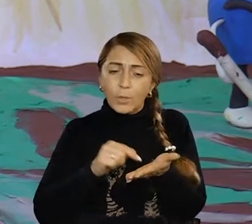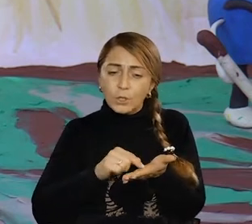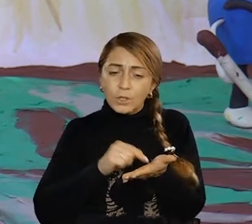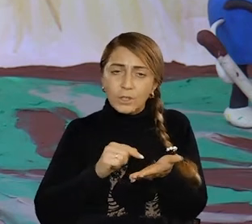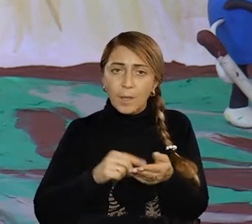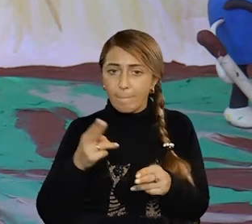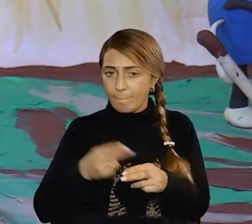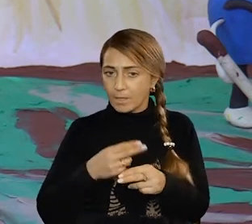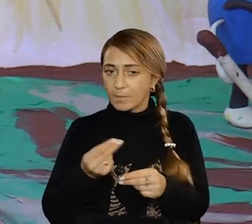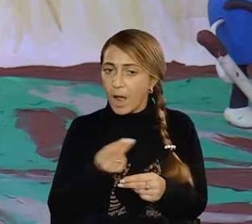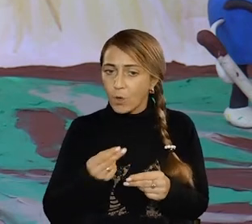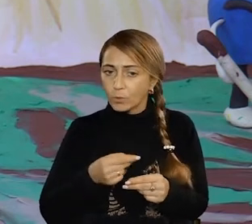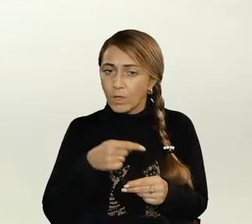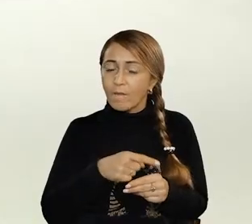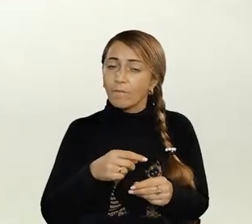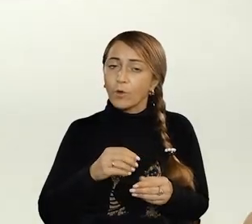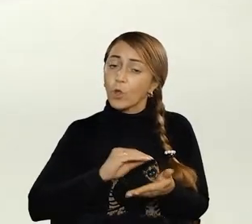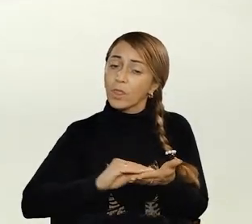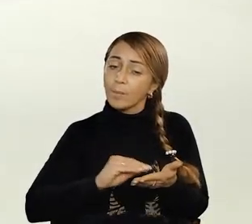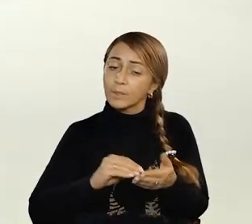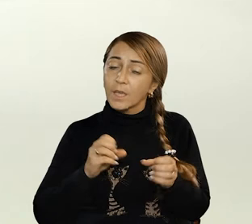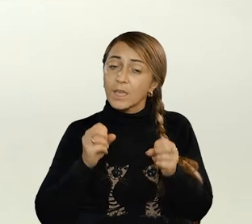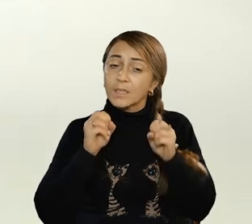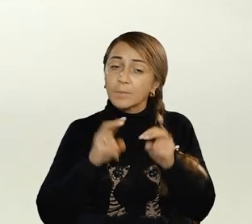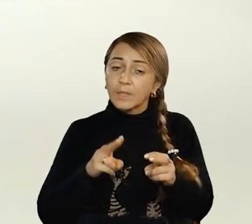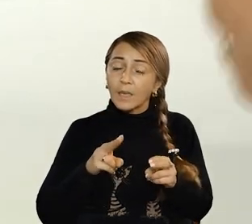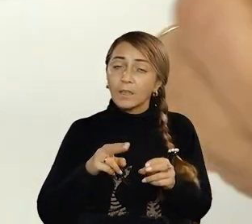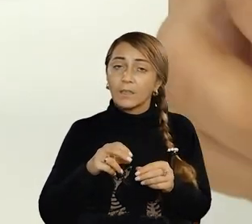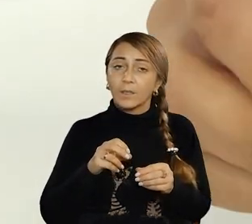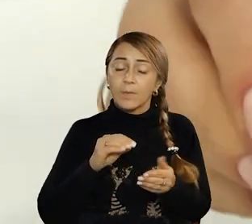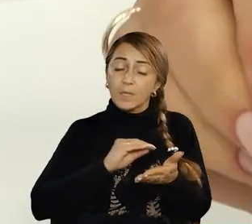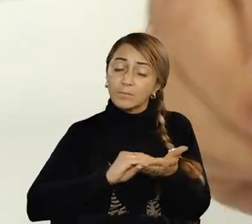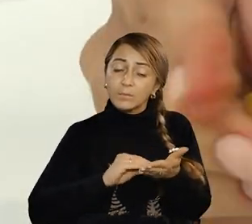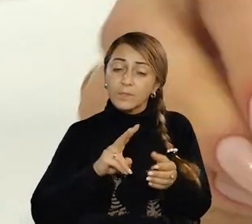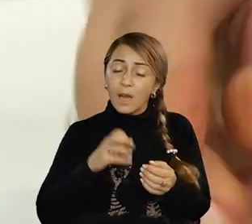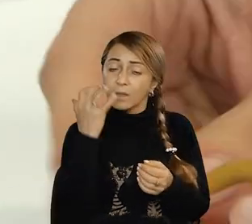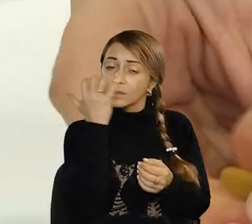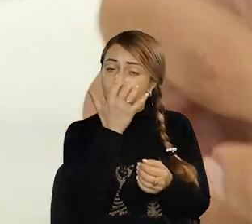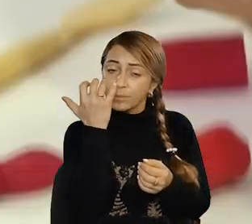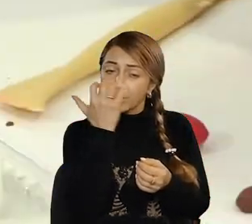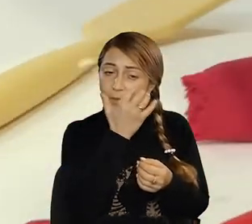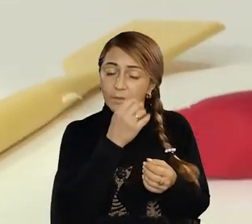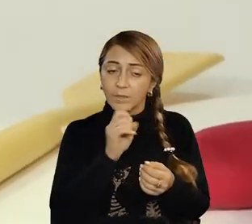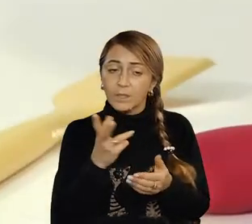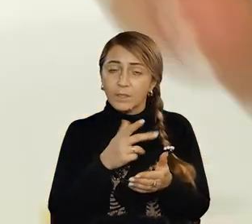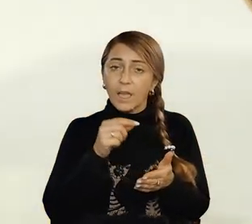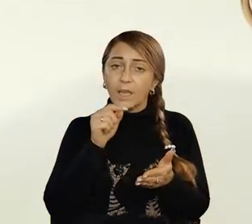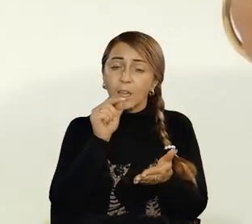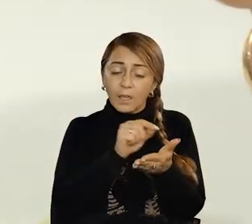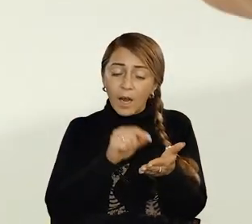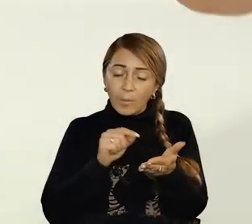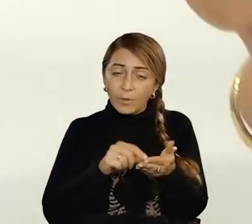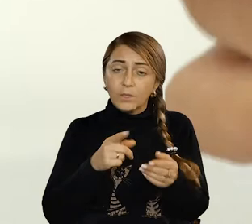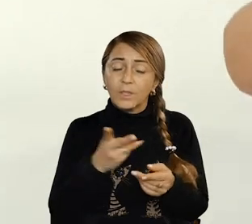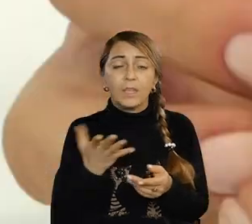малюнків. «Воно надруковане шрифтом Брайля», – відповів він. «Це такий тактильно-крапковий шрифт,